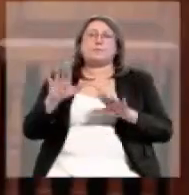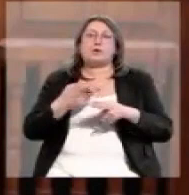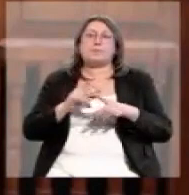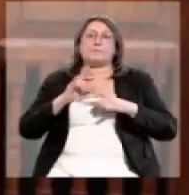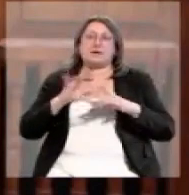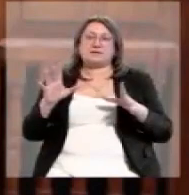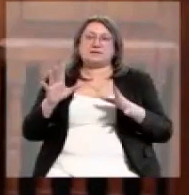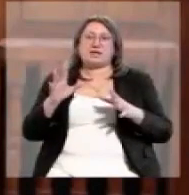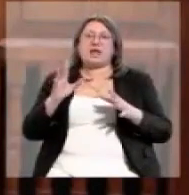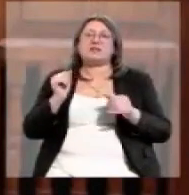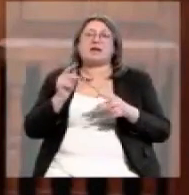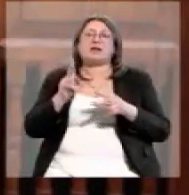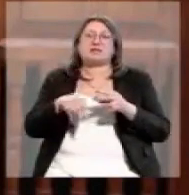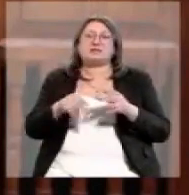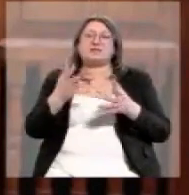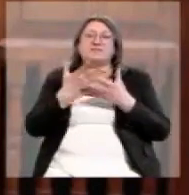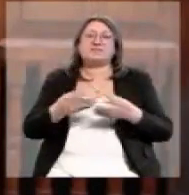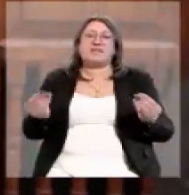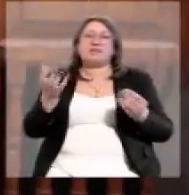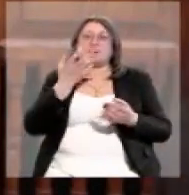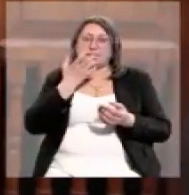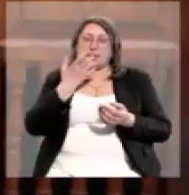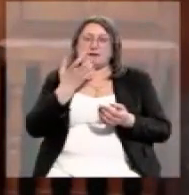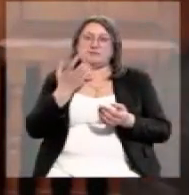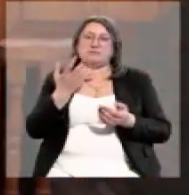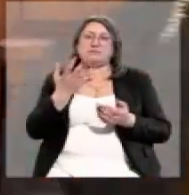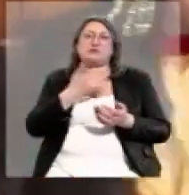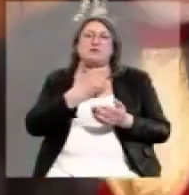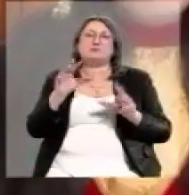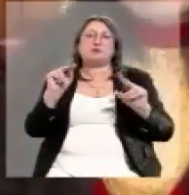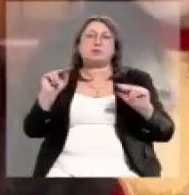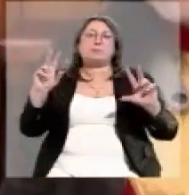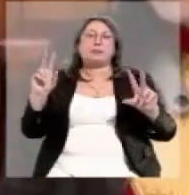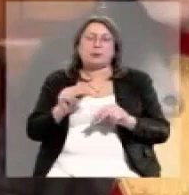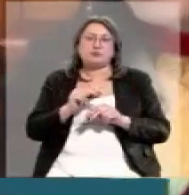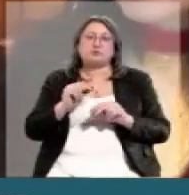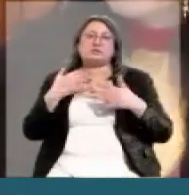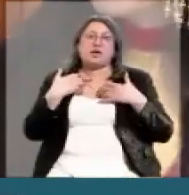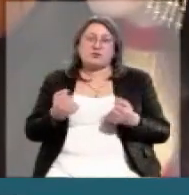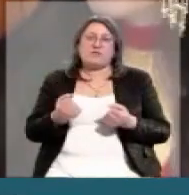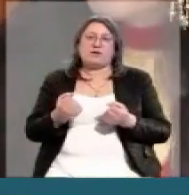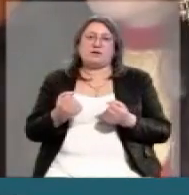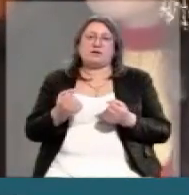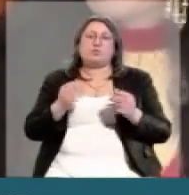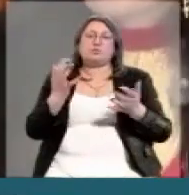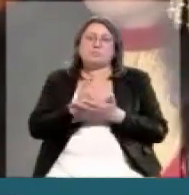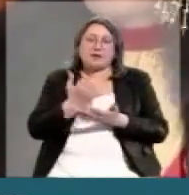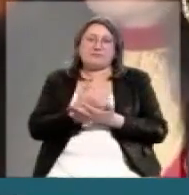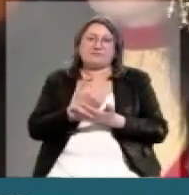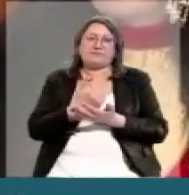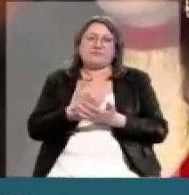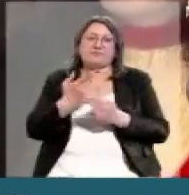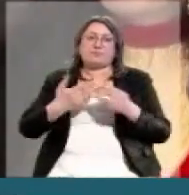праздника, наконец-то, весеннего тепла. Желаю всем счастья, благополучия, здоровья и успехов в